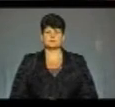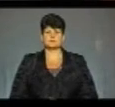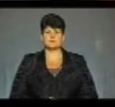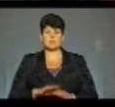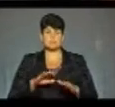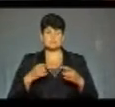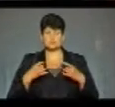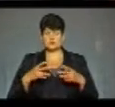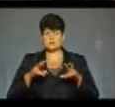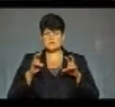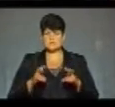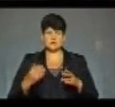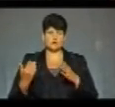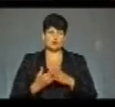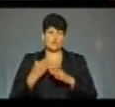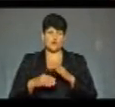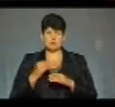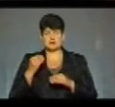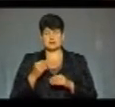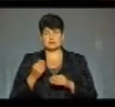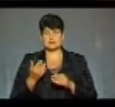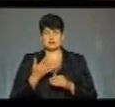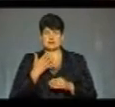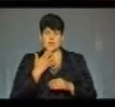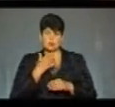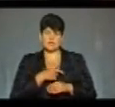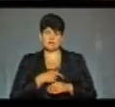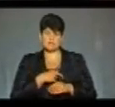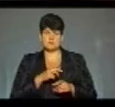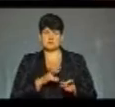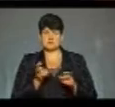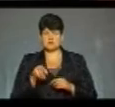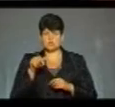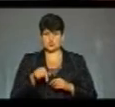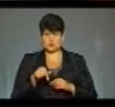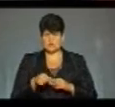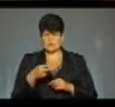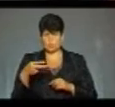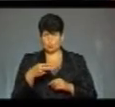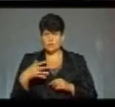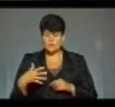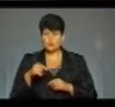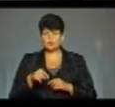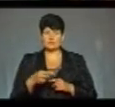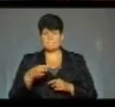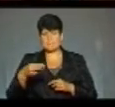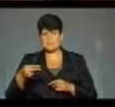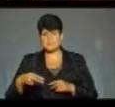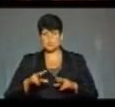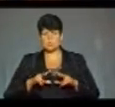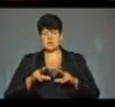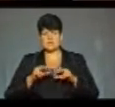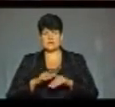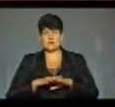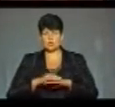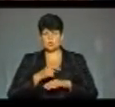Після урочистого засідання новообрані народні депутати з сесійної зали прийшли сюди у кулуари на другому поверсі. Тут вони підписують присягу